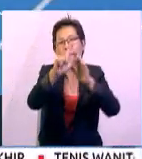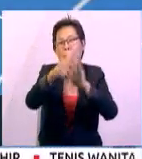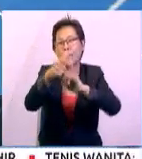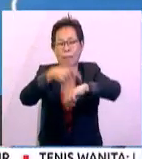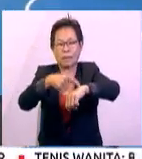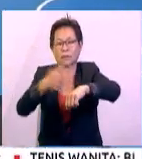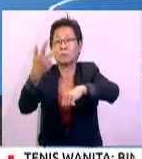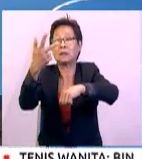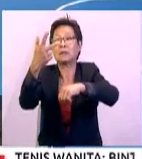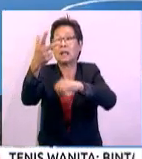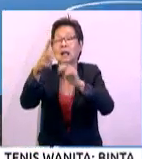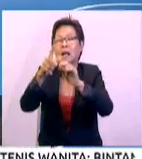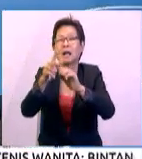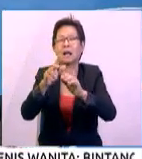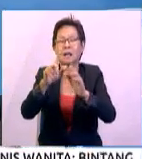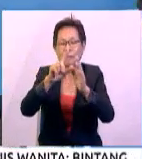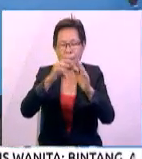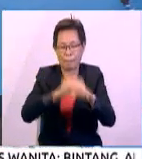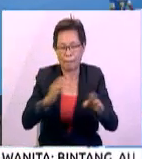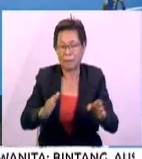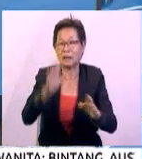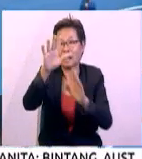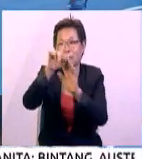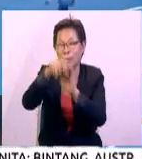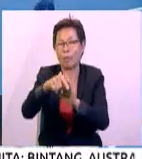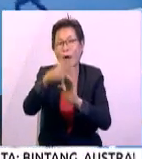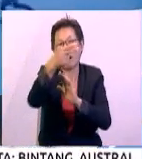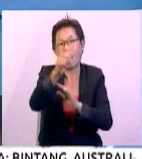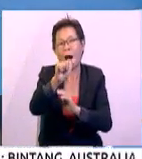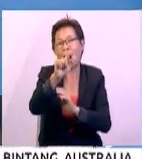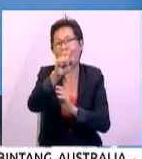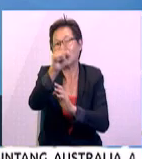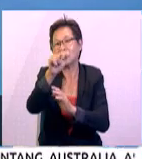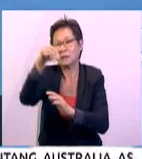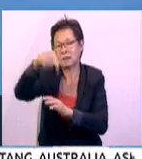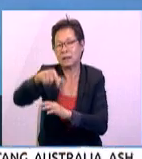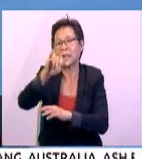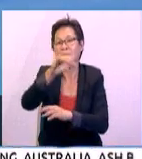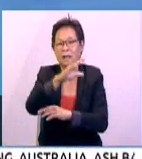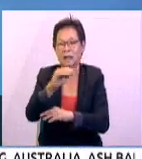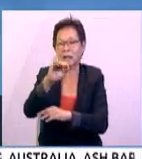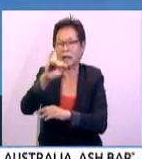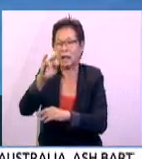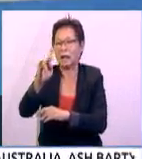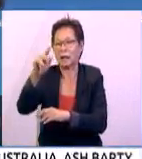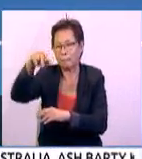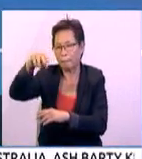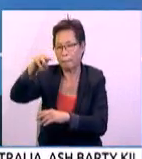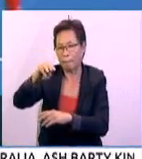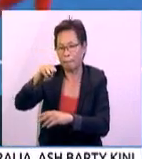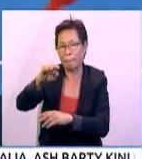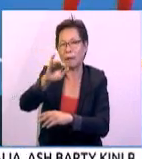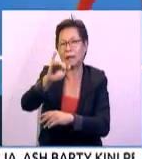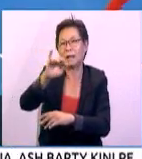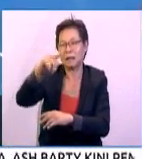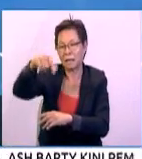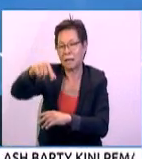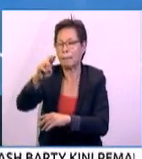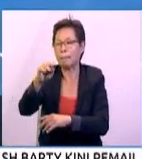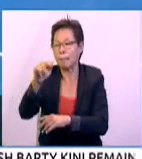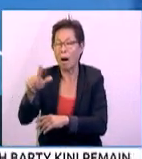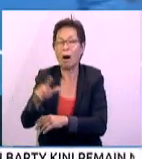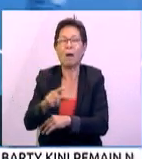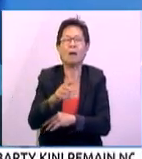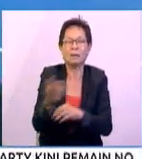minit menerusi Azfar Yaakob, Muhammad Haziq, Muhammad Yusof dan Ikmal Najmi, manakala Hanis Izzuddin Abdul Latif